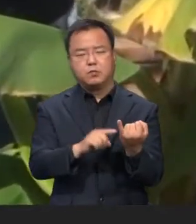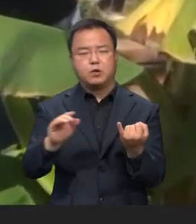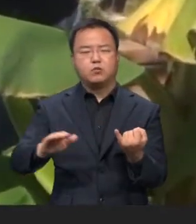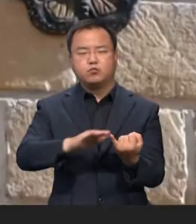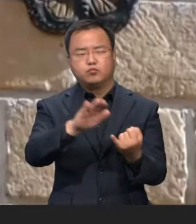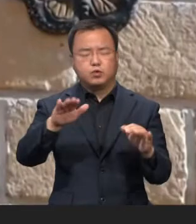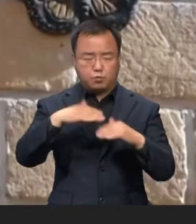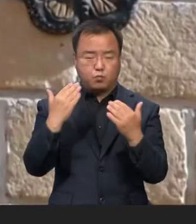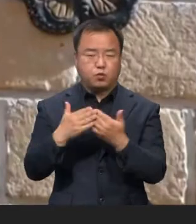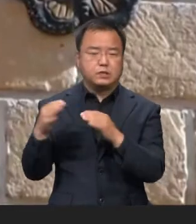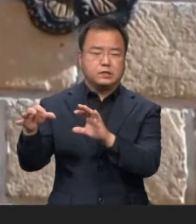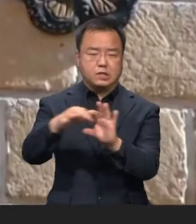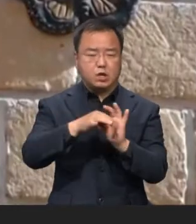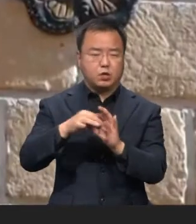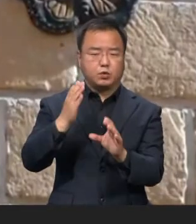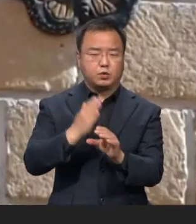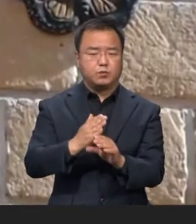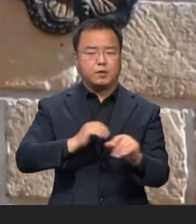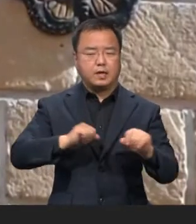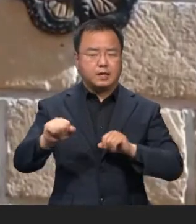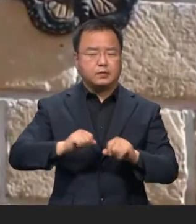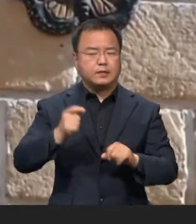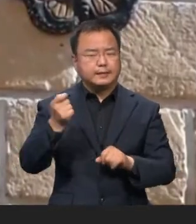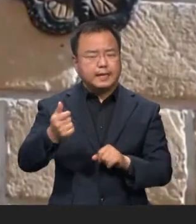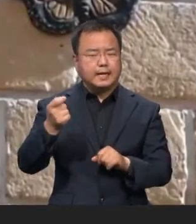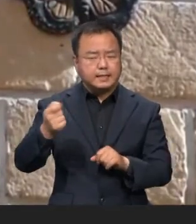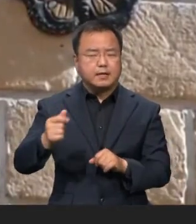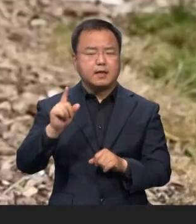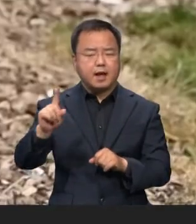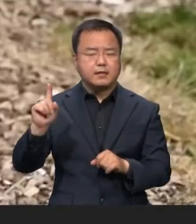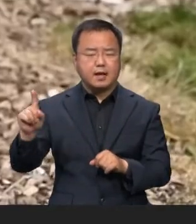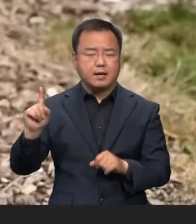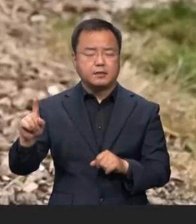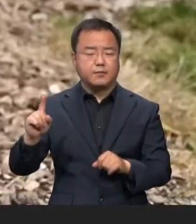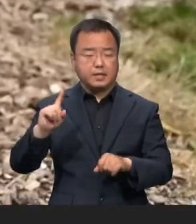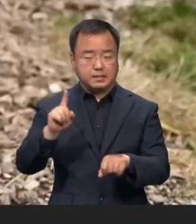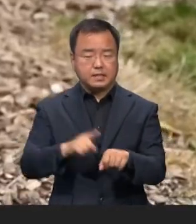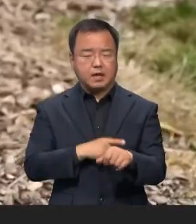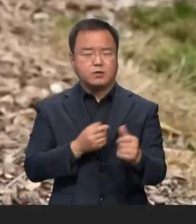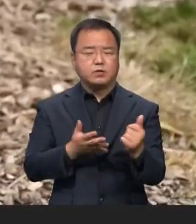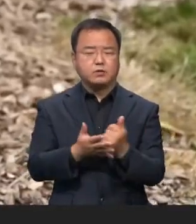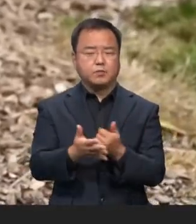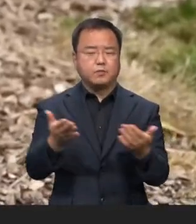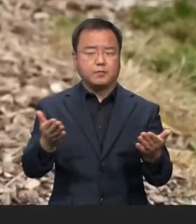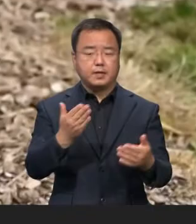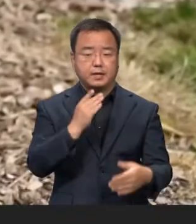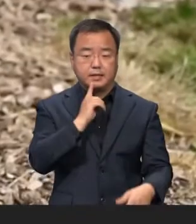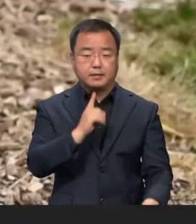있으며 우리의 작은 행동 하나하나가 자연에 영향을 끼칠 수 있다고 강조합니다.